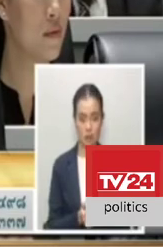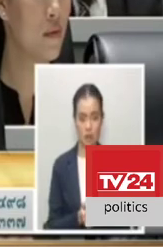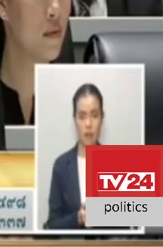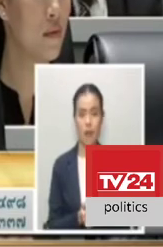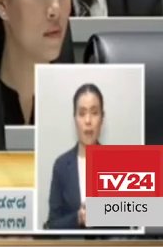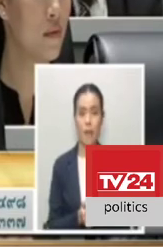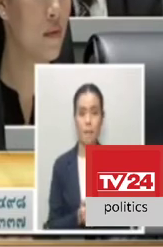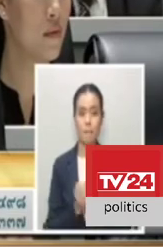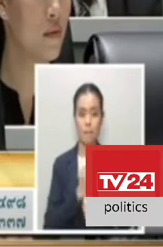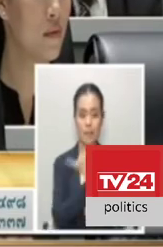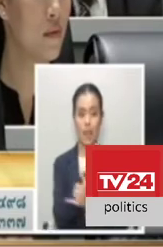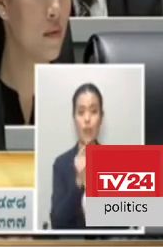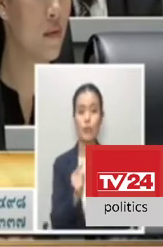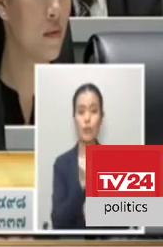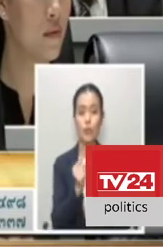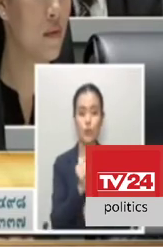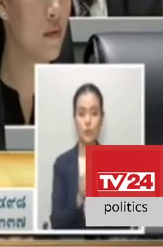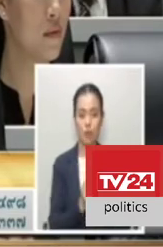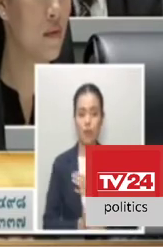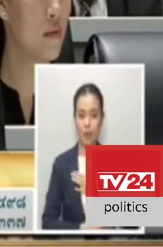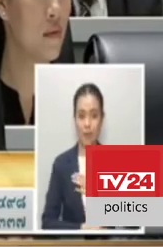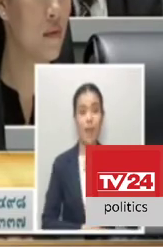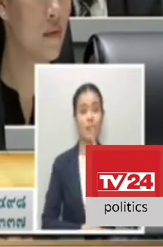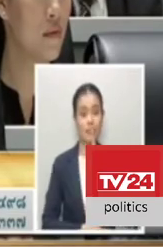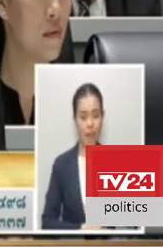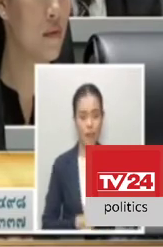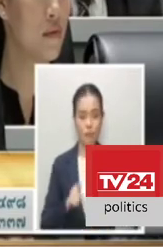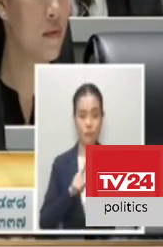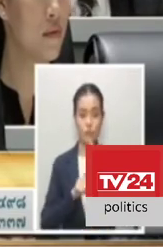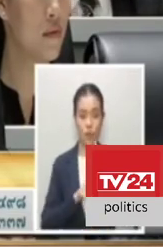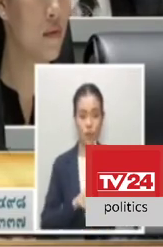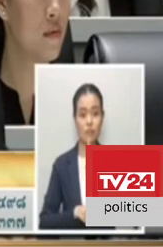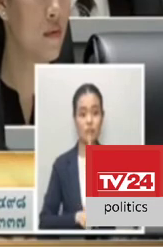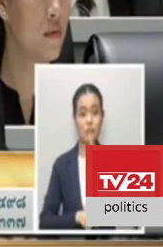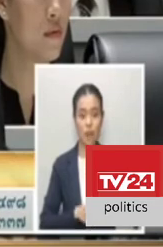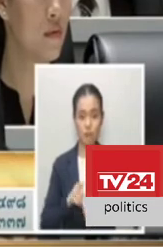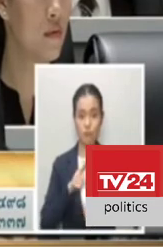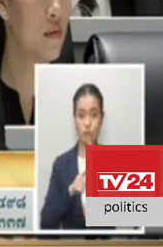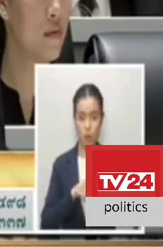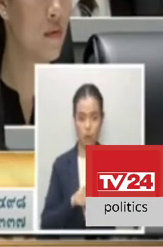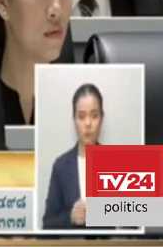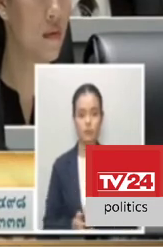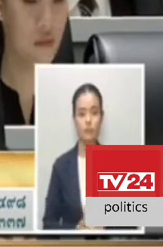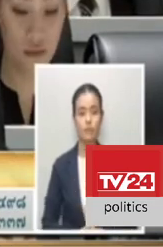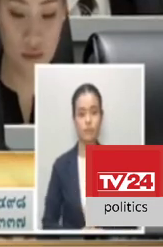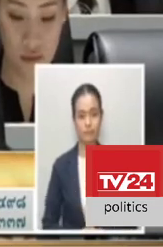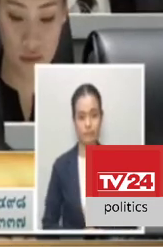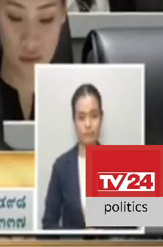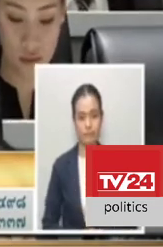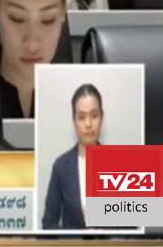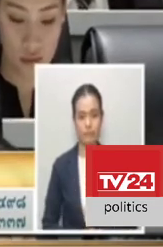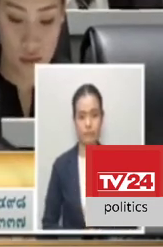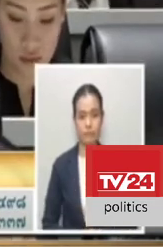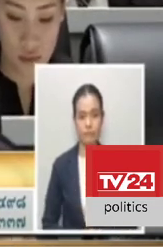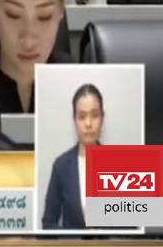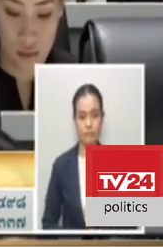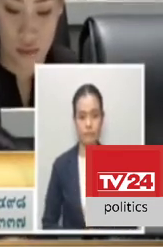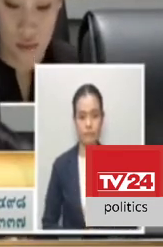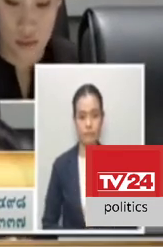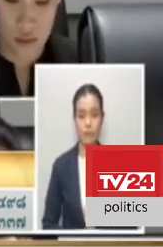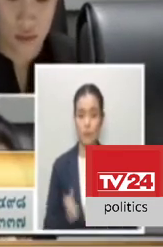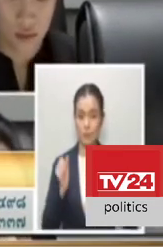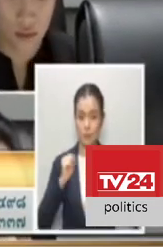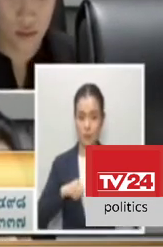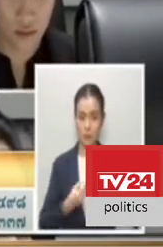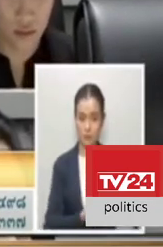ประเทศคู่เจรจาอาเซียนดิฉันก็จะถามประเด็นที่2ต่อเลยค่ะซึ่งความตกลงหุ้นส่วนทางเศรษฐ